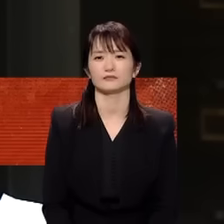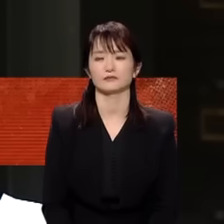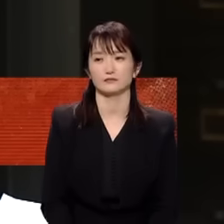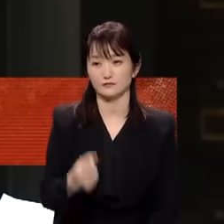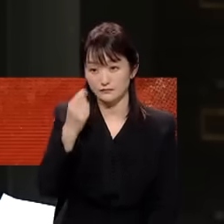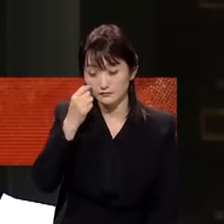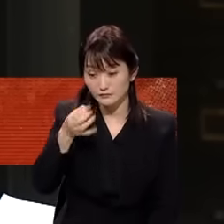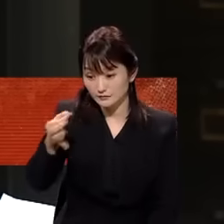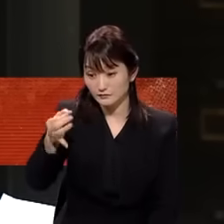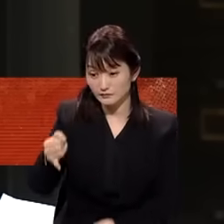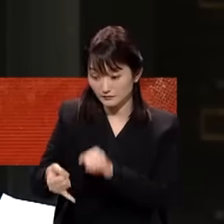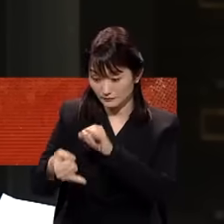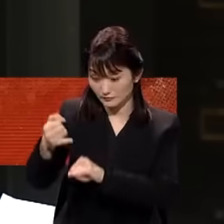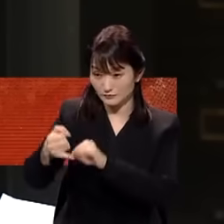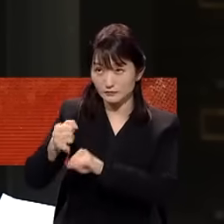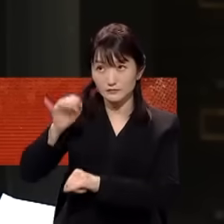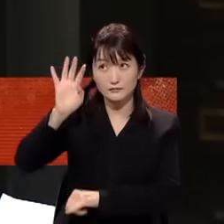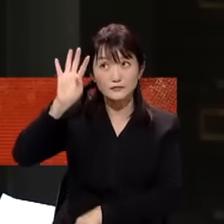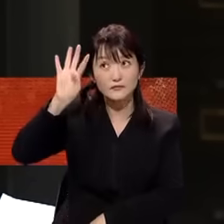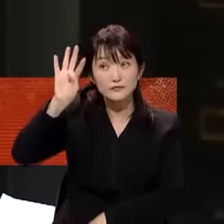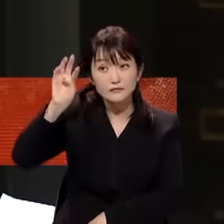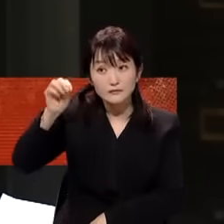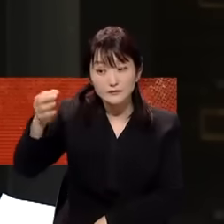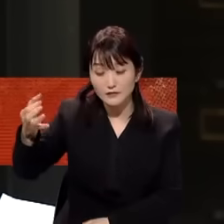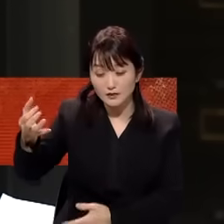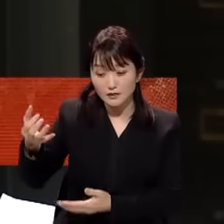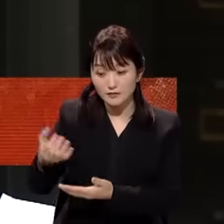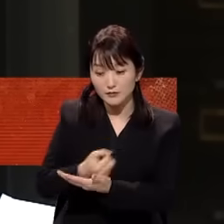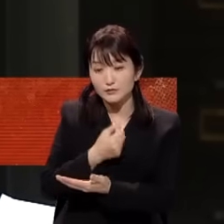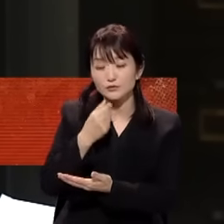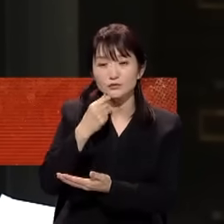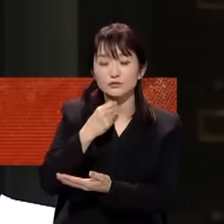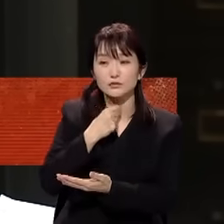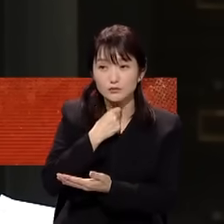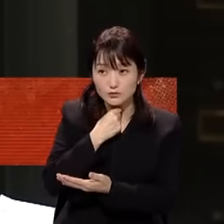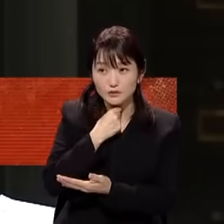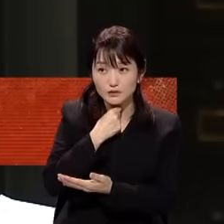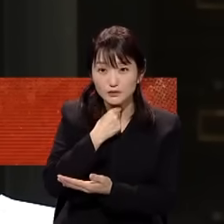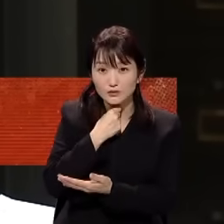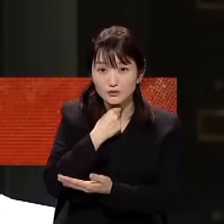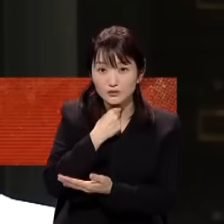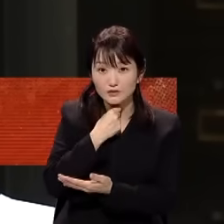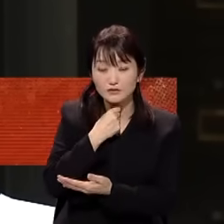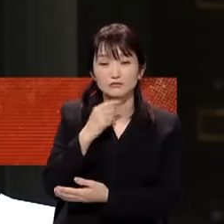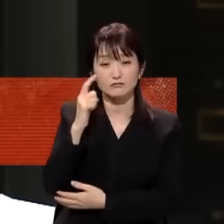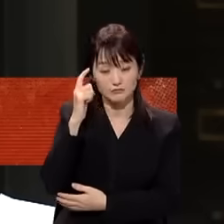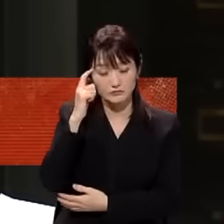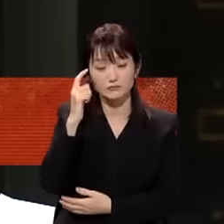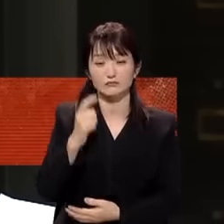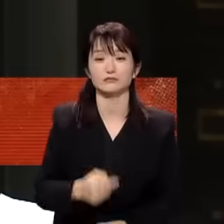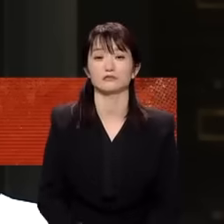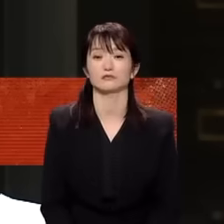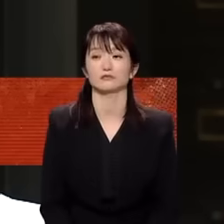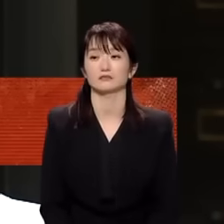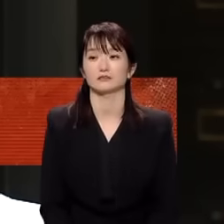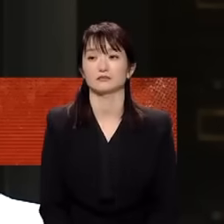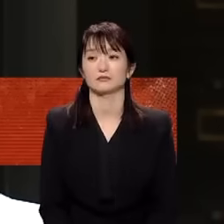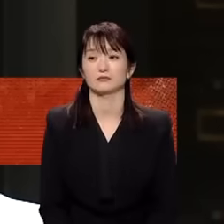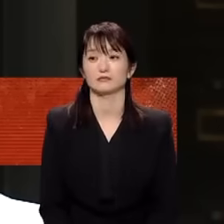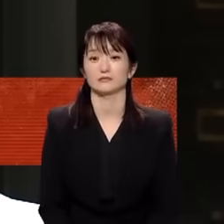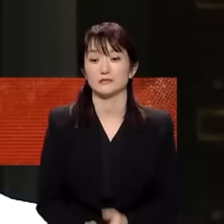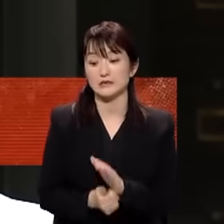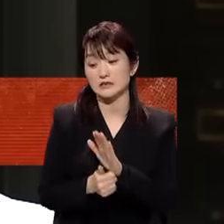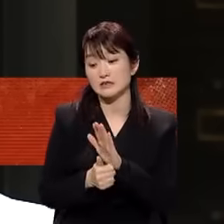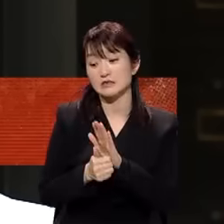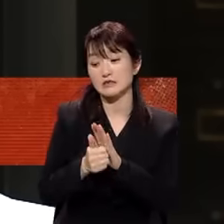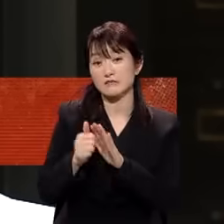월세 밀린 거야 언젠가는 받아낼 수 있겠지라는 희망을 품고 계속 살지 않습니까, 보통은. 네. 자, 그런데 그